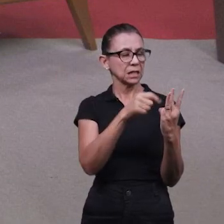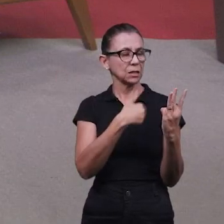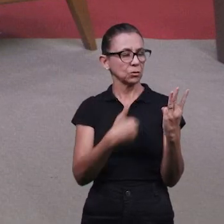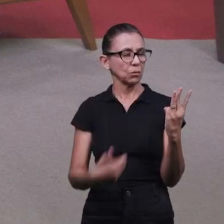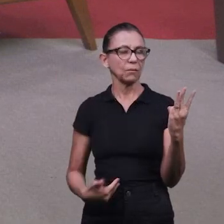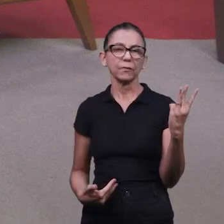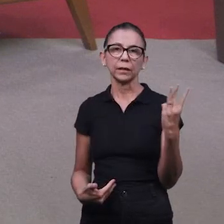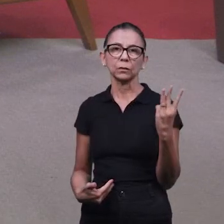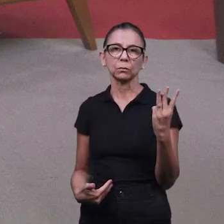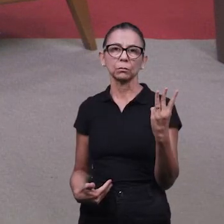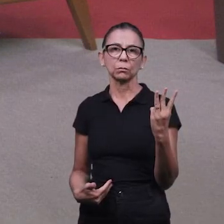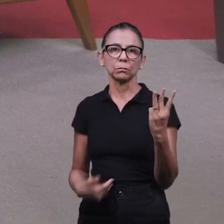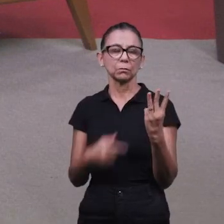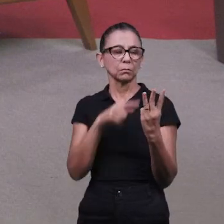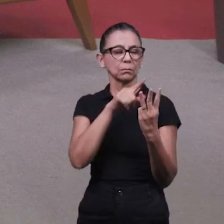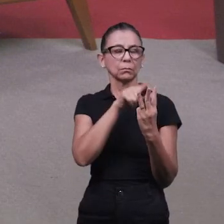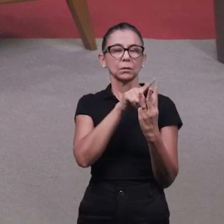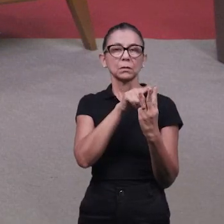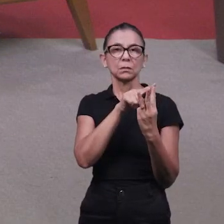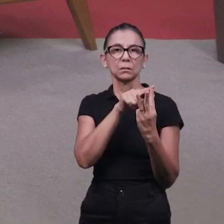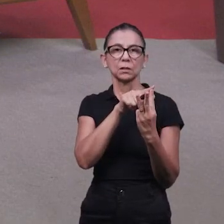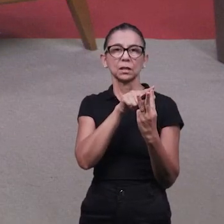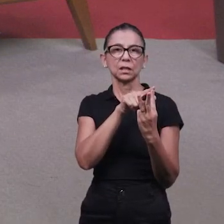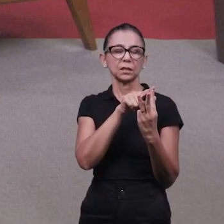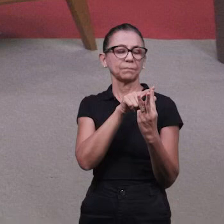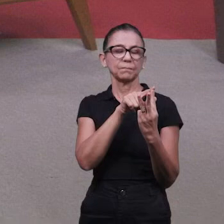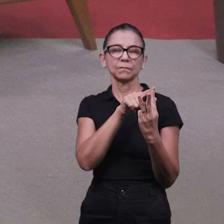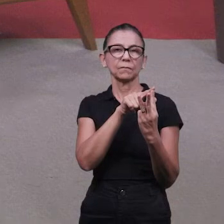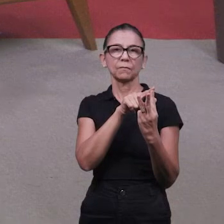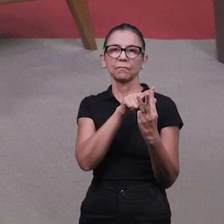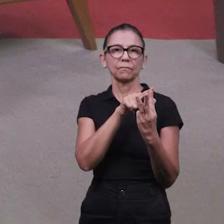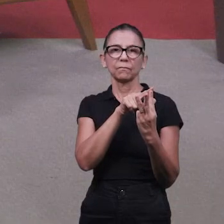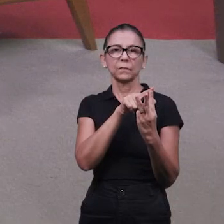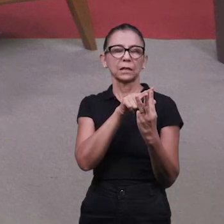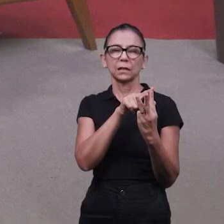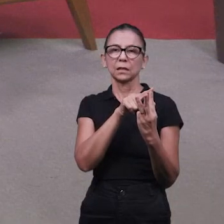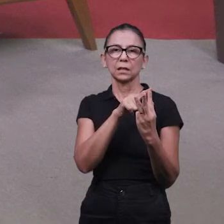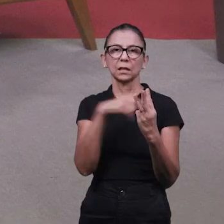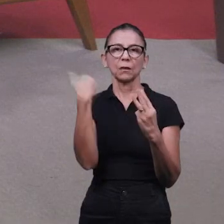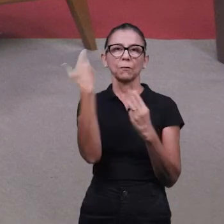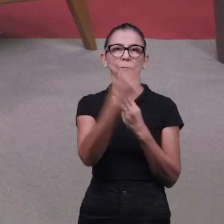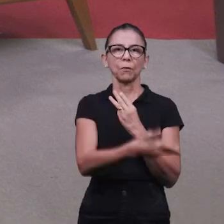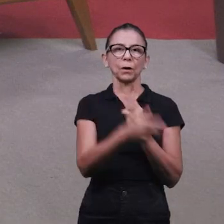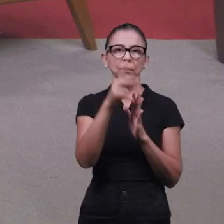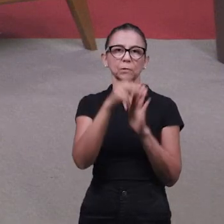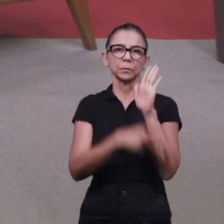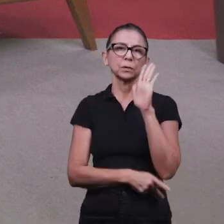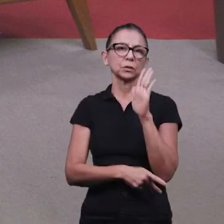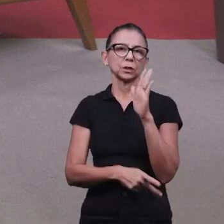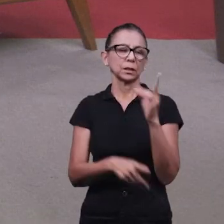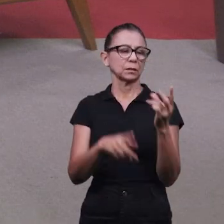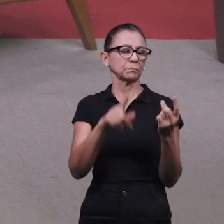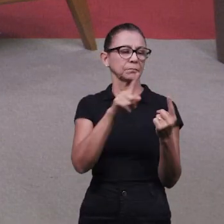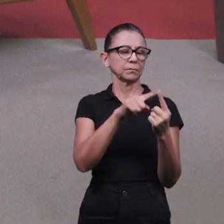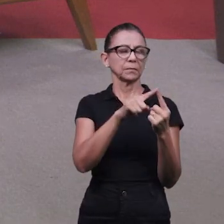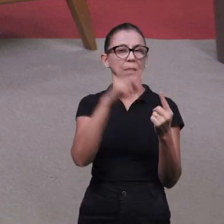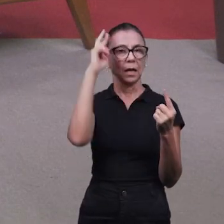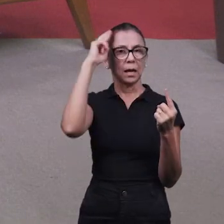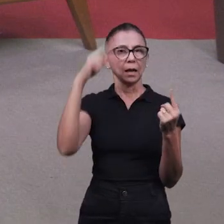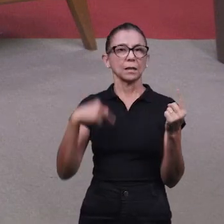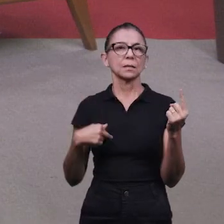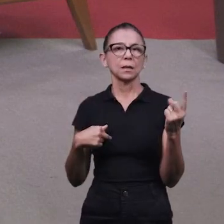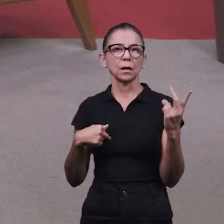Jésus, au dehors du projet, il vit le gouvernement de Saül, le gouvernement qui est dehors du projet, dirigé par sa propre